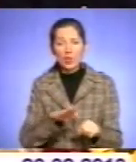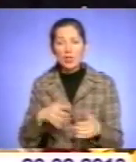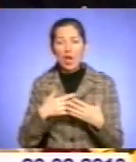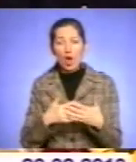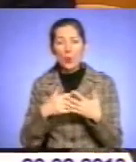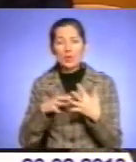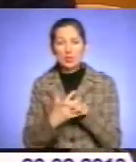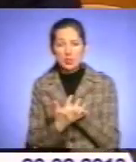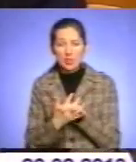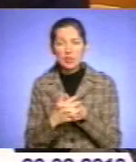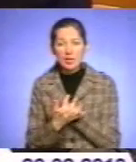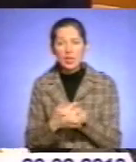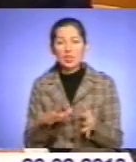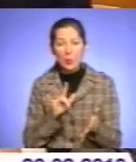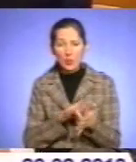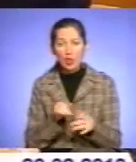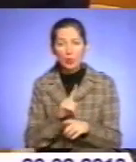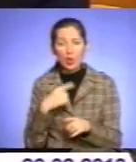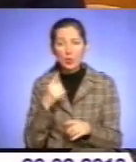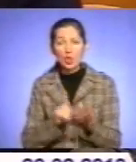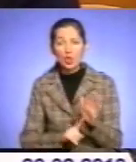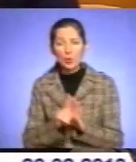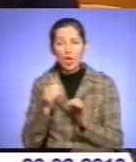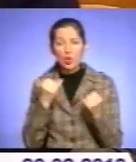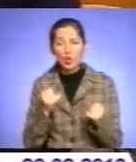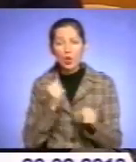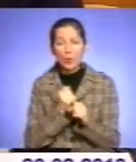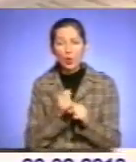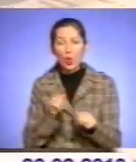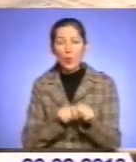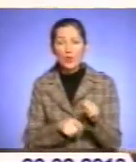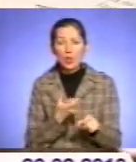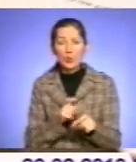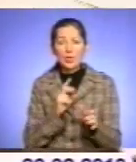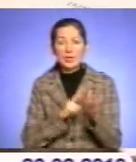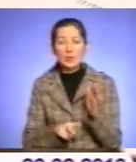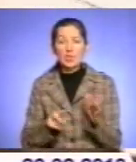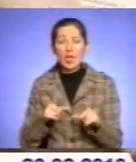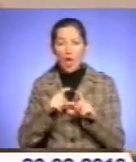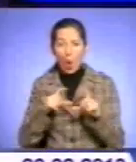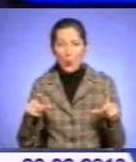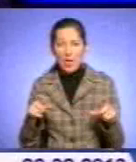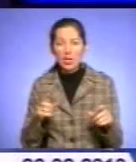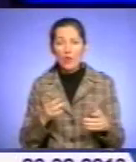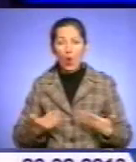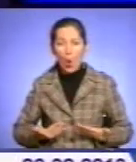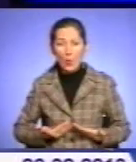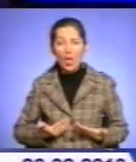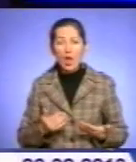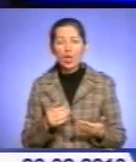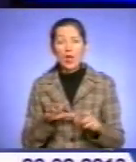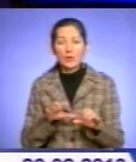селищ, міст Тернопільської області, розпочала сьогодні роботу. Перевірять понад 70 об'єктів комунальної власності. За